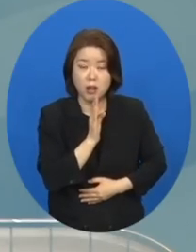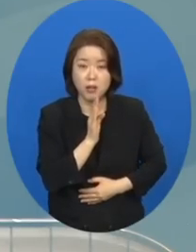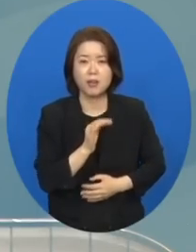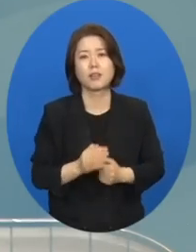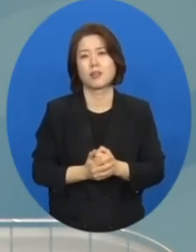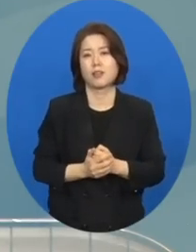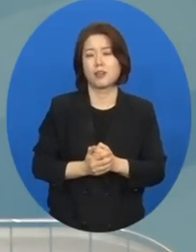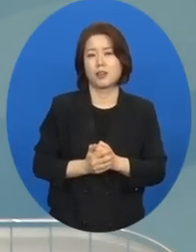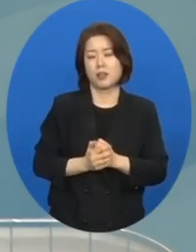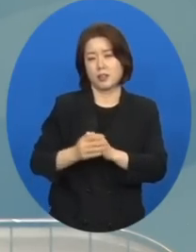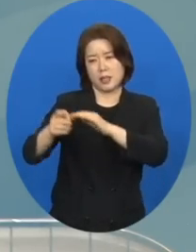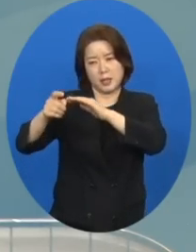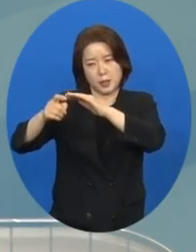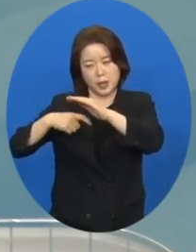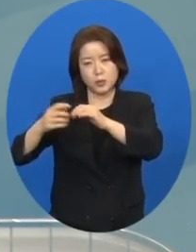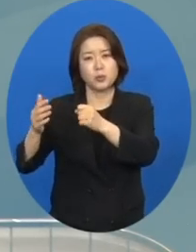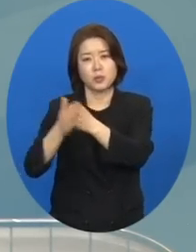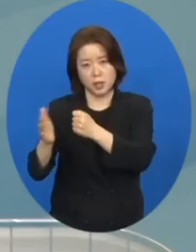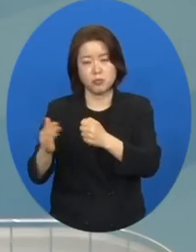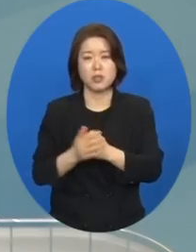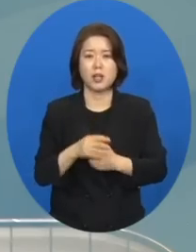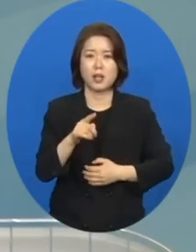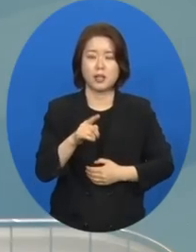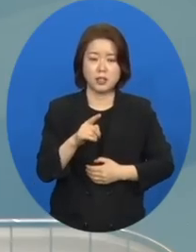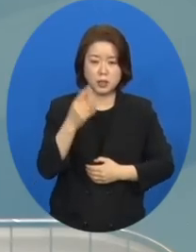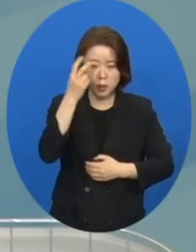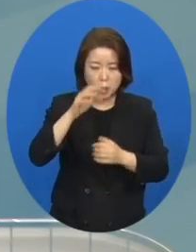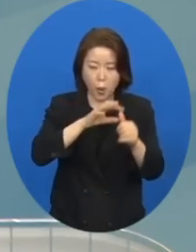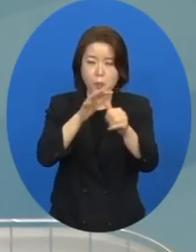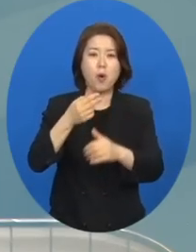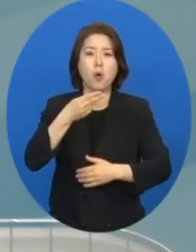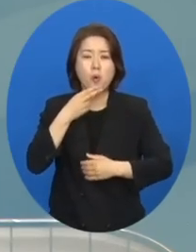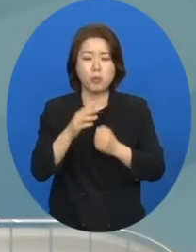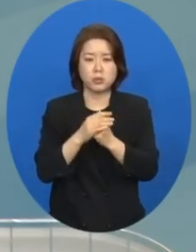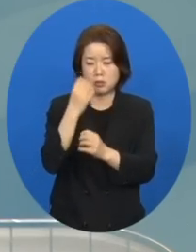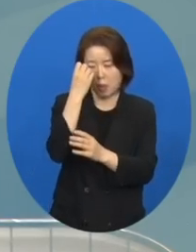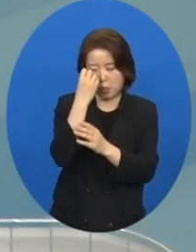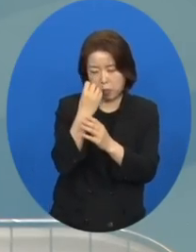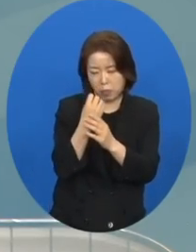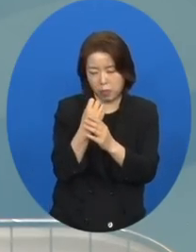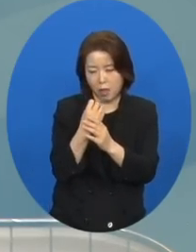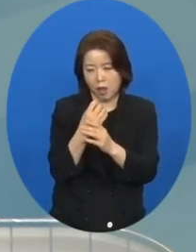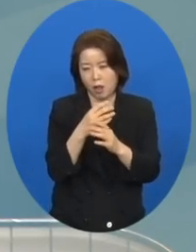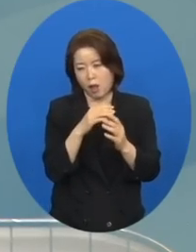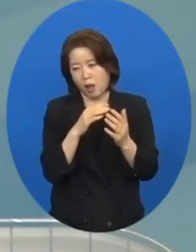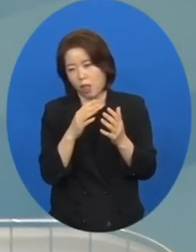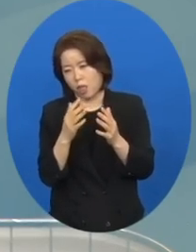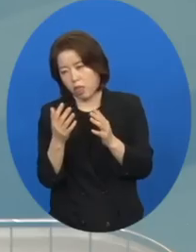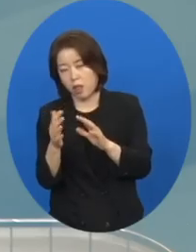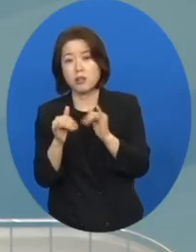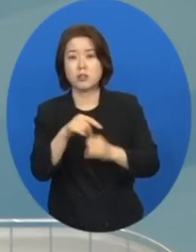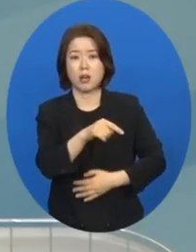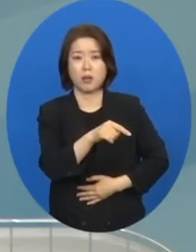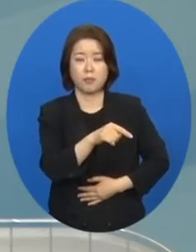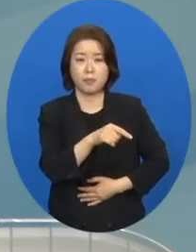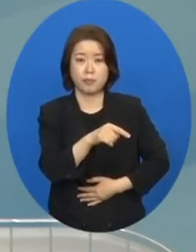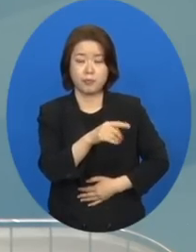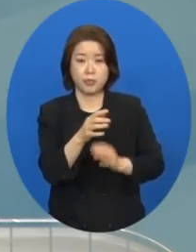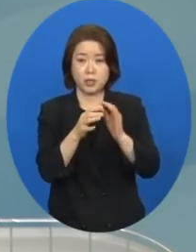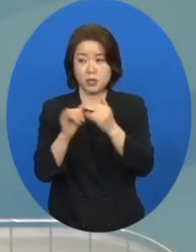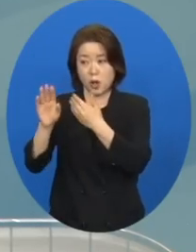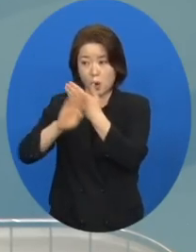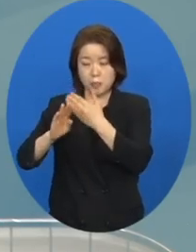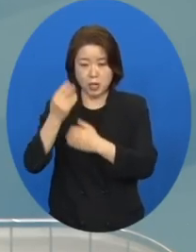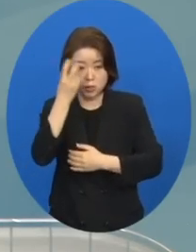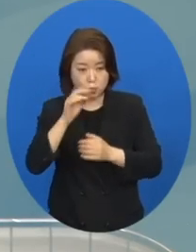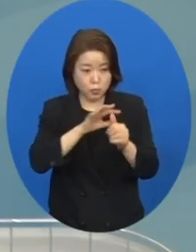이 강도와 에 도둑의 의해서 돌 법을 맞지 못하고 피폐해져 가는 사람입니다 이 사람을 전혀 이 바리새인들이